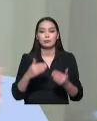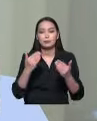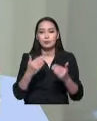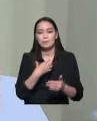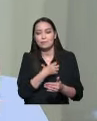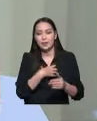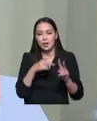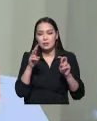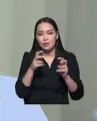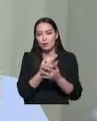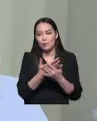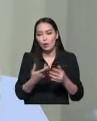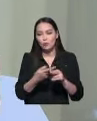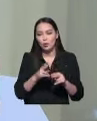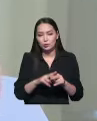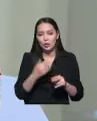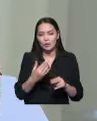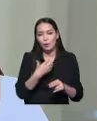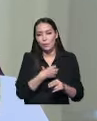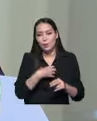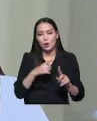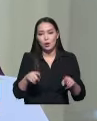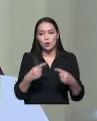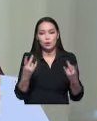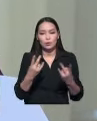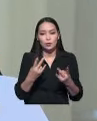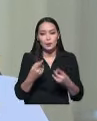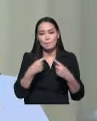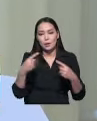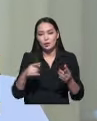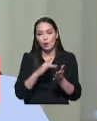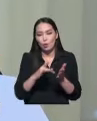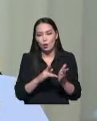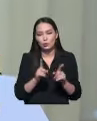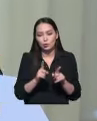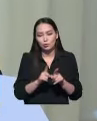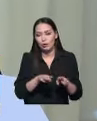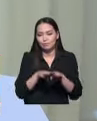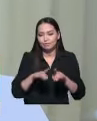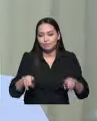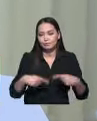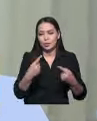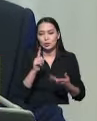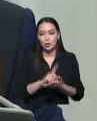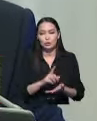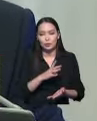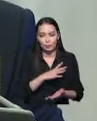маңызды тетіктер педагогтардың біліктілігін, сапалы құрам, басқару, менеджментті, ұстаздардың жалақысын арттыру болып